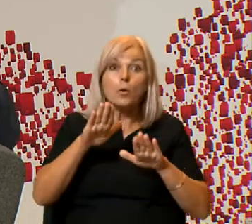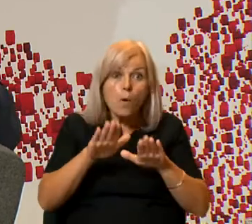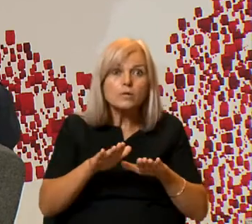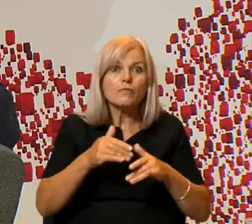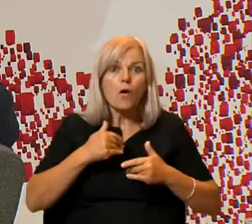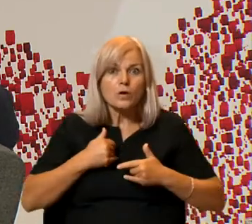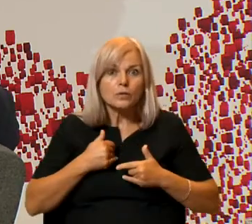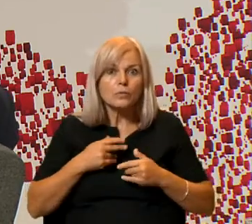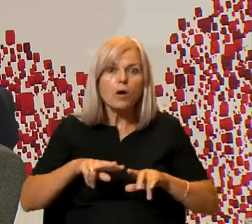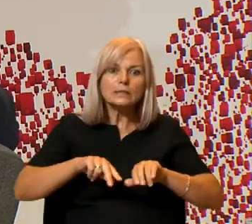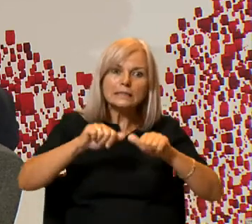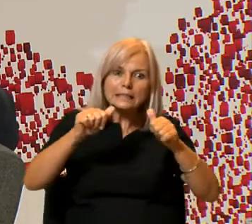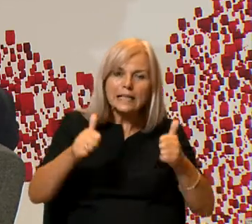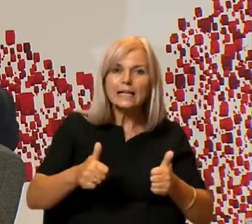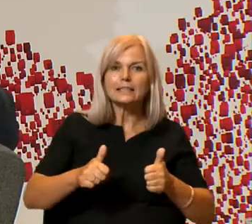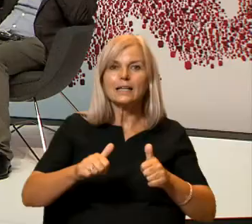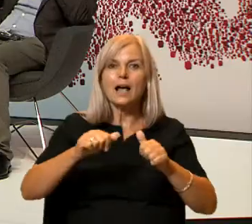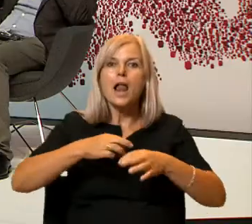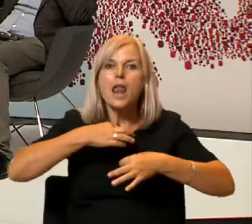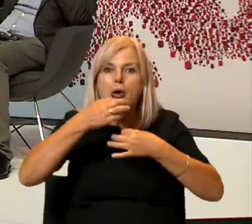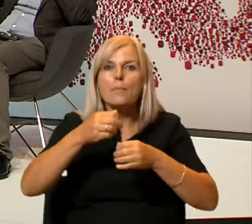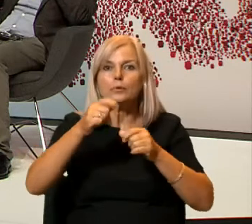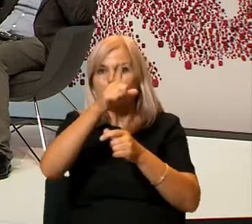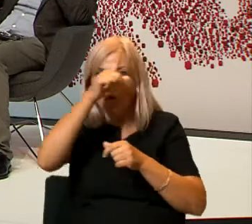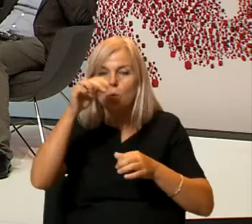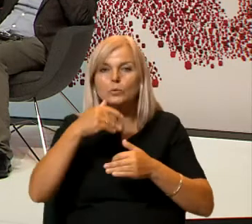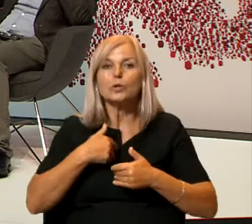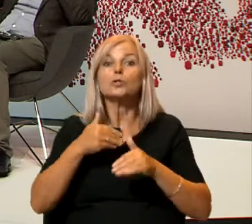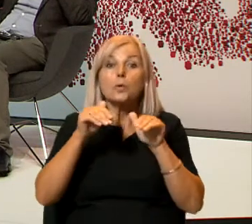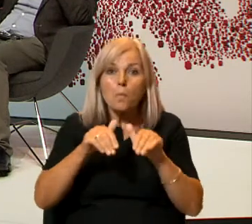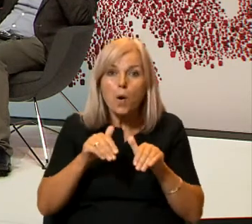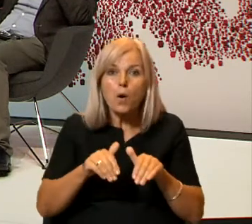samym stać się lepszymi ludźmi i pozwolił im,